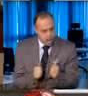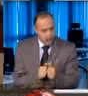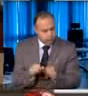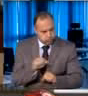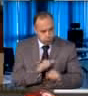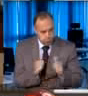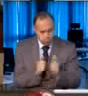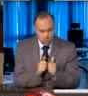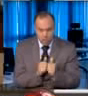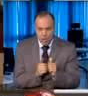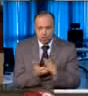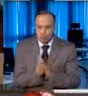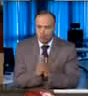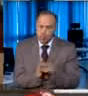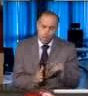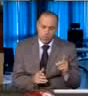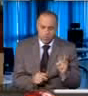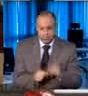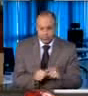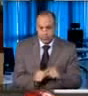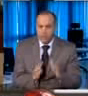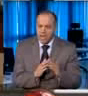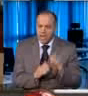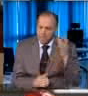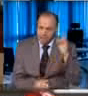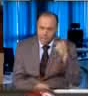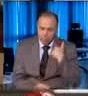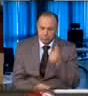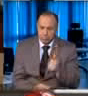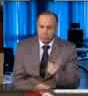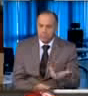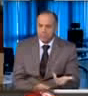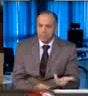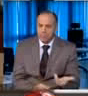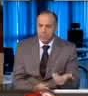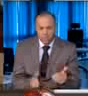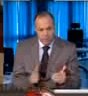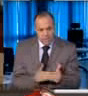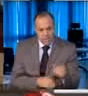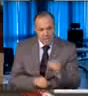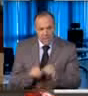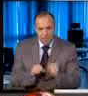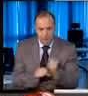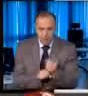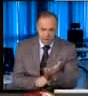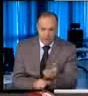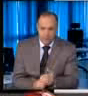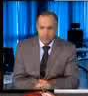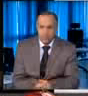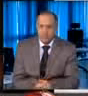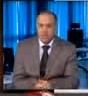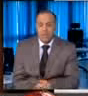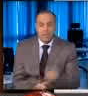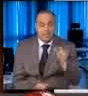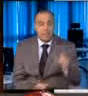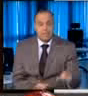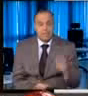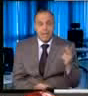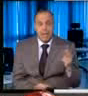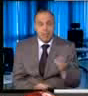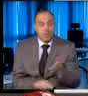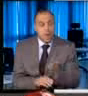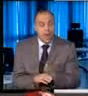مع ليزاسوسيون الاخرين ودار ثقافه باش وصلنا نظمنا العمل هذا. انه الطالب يكون حاضر في حاجه كيما